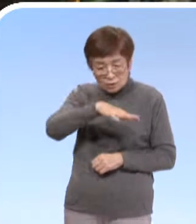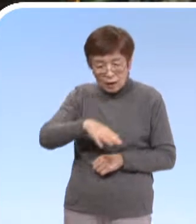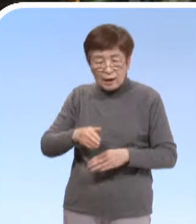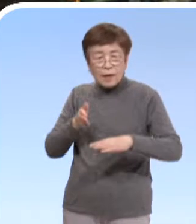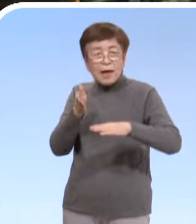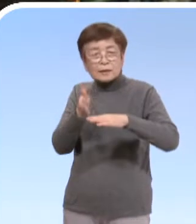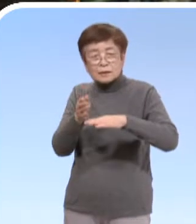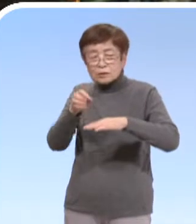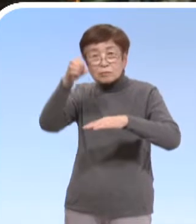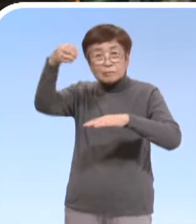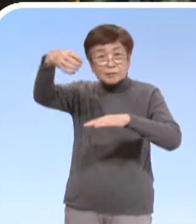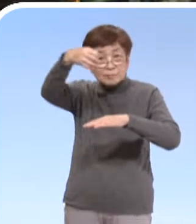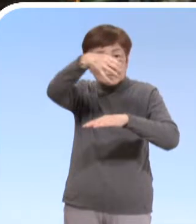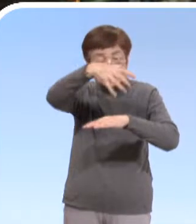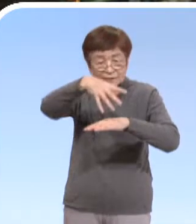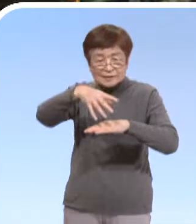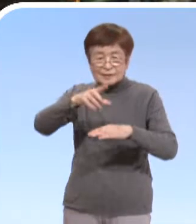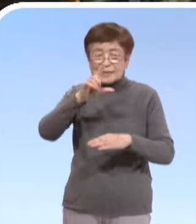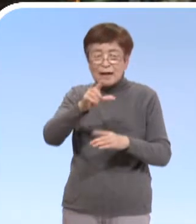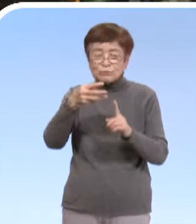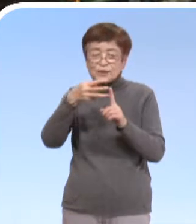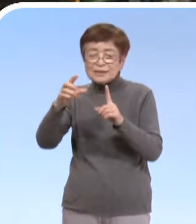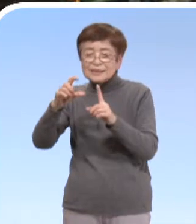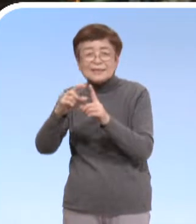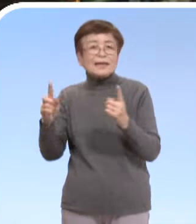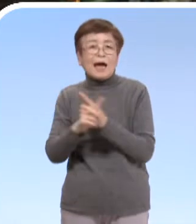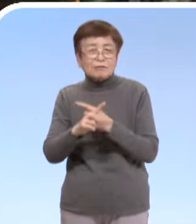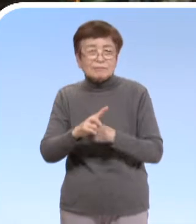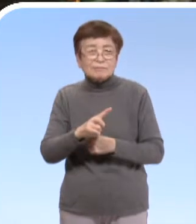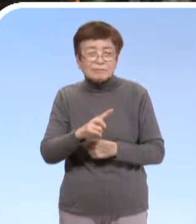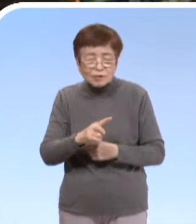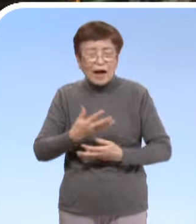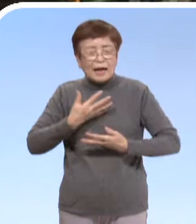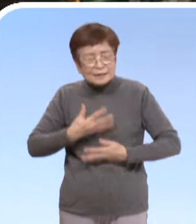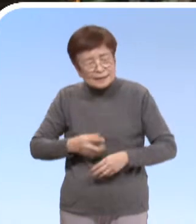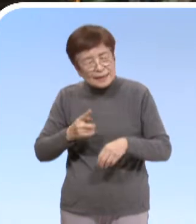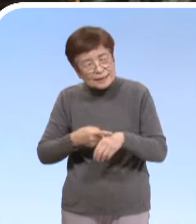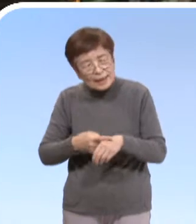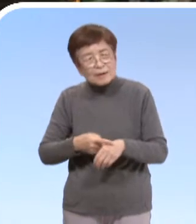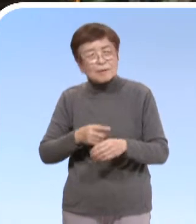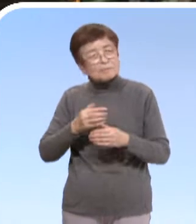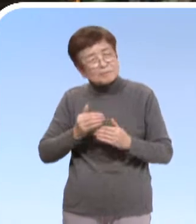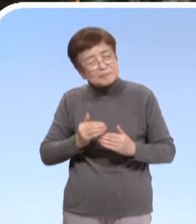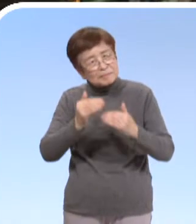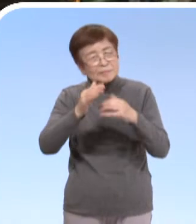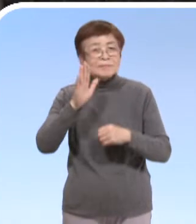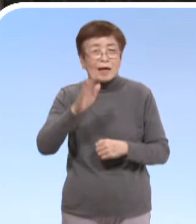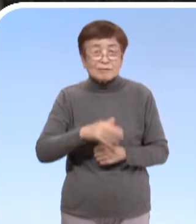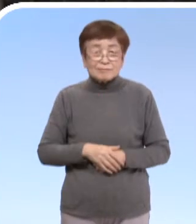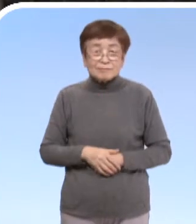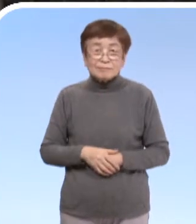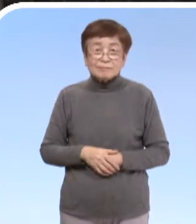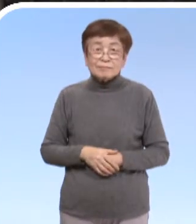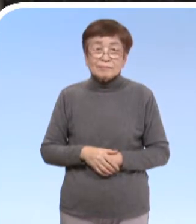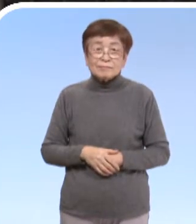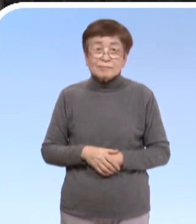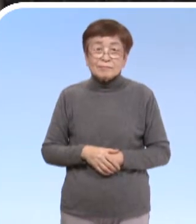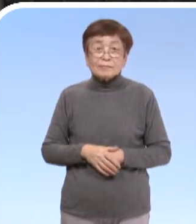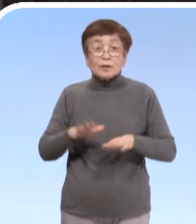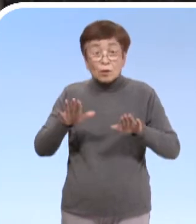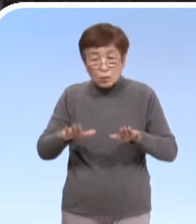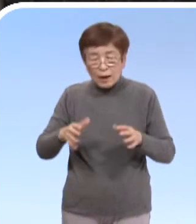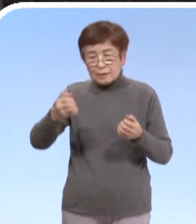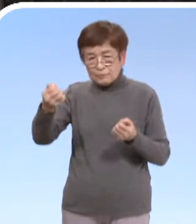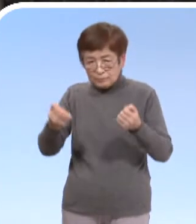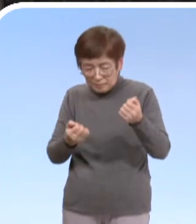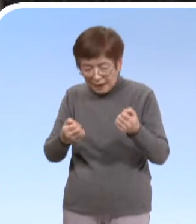照明の増設やLED 化を進めており安全性を高めています。 今日は車、